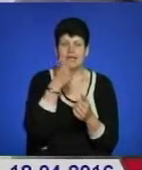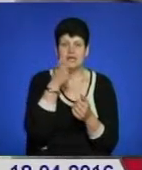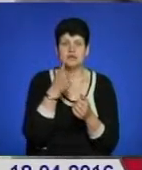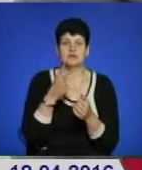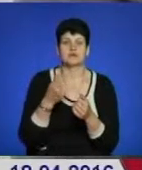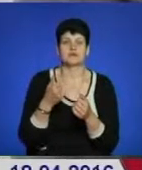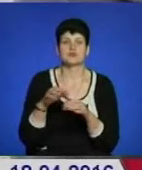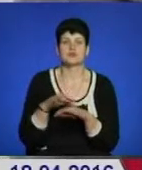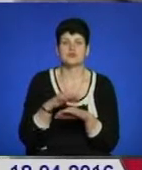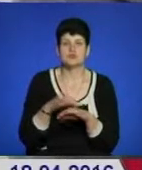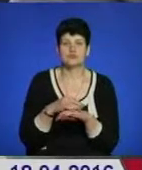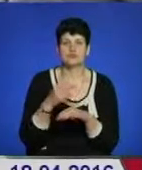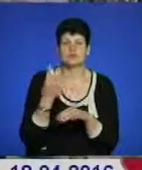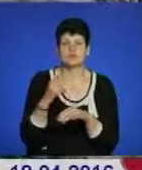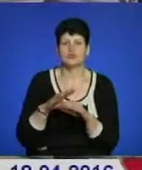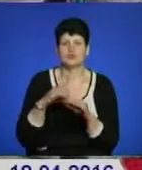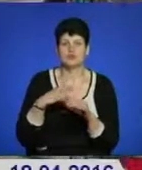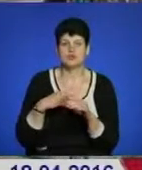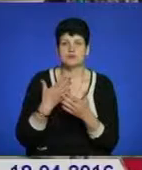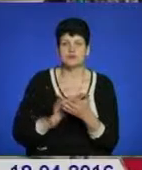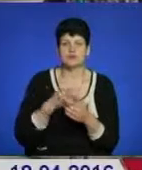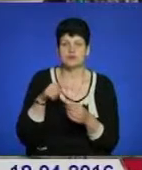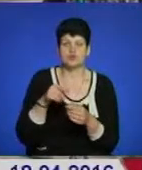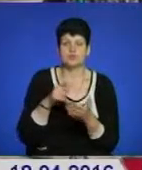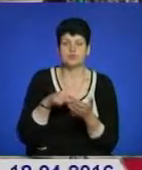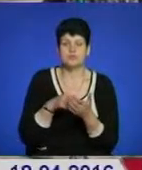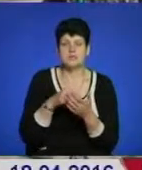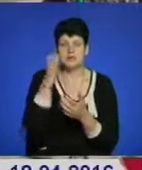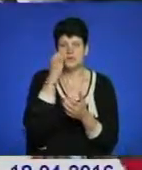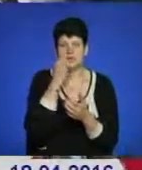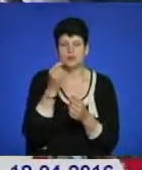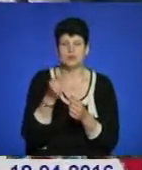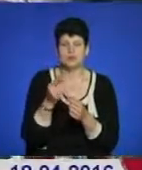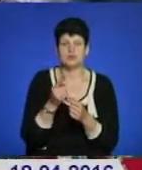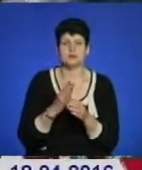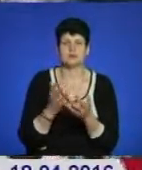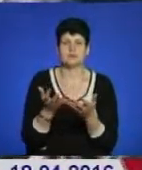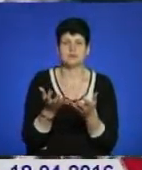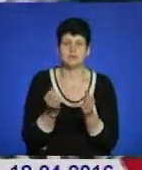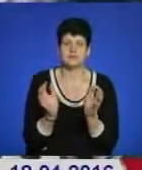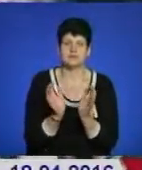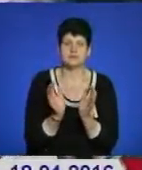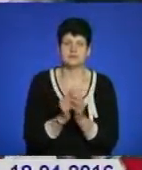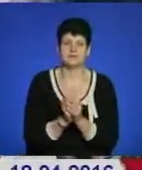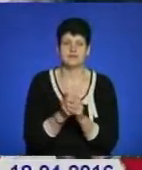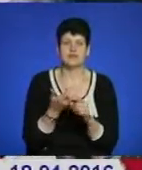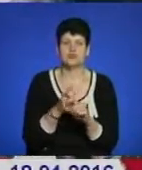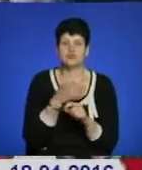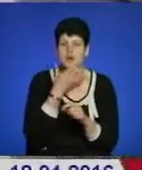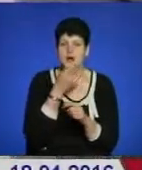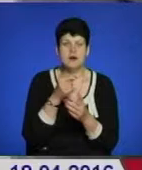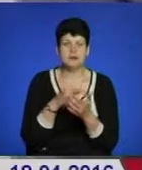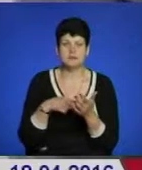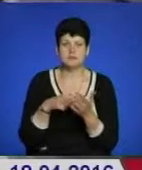двома доньками живуть у нашому місті. І щодня не втомлюються дякувати тернополянам за гостину та турботу. Дуже гарне